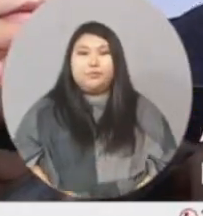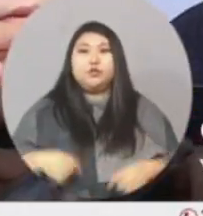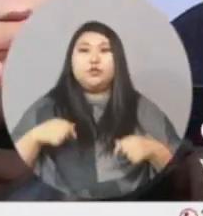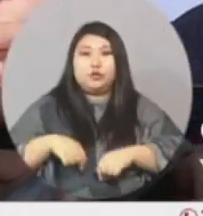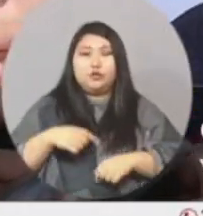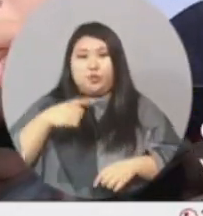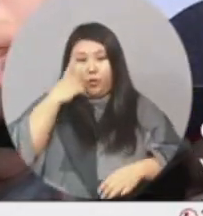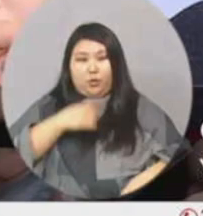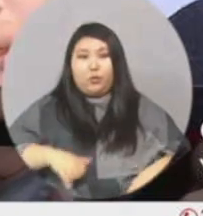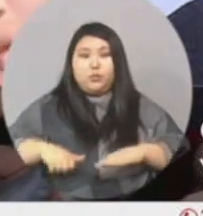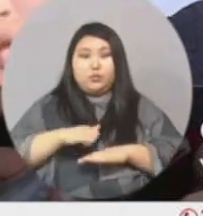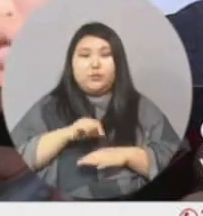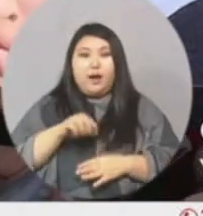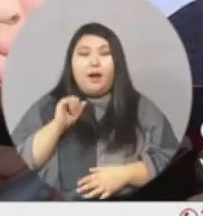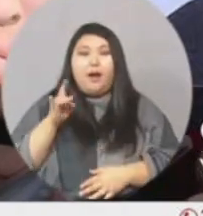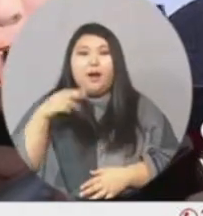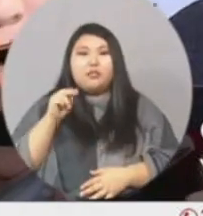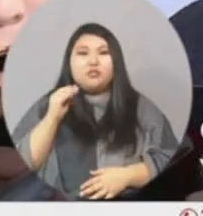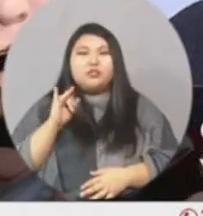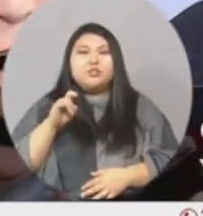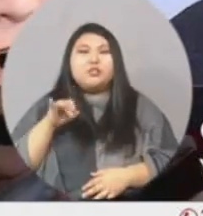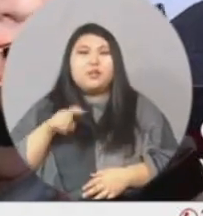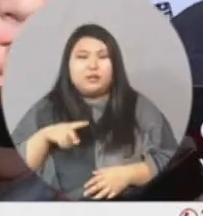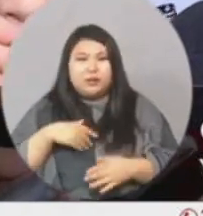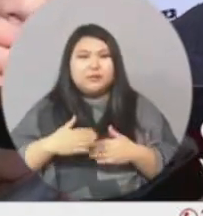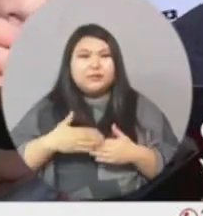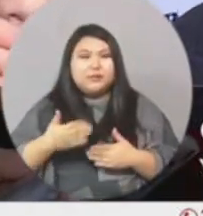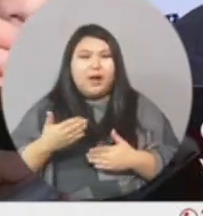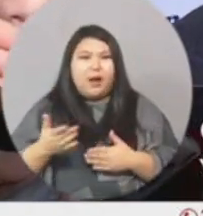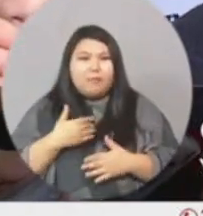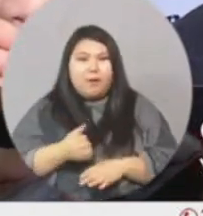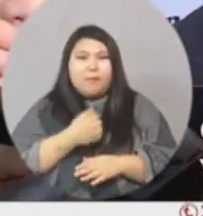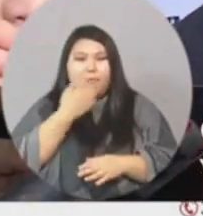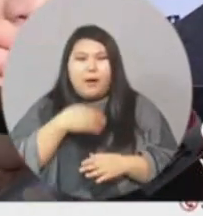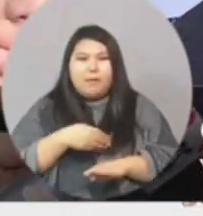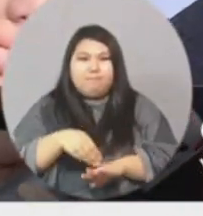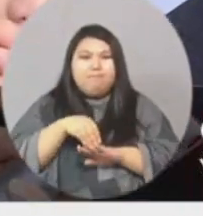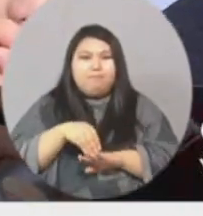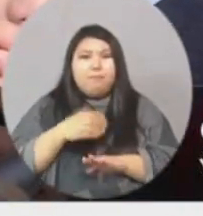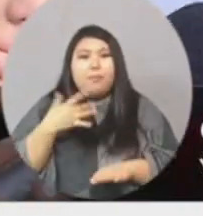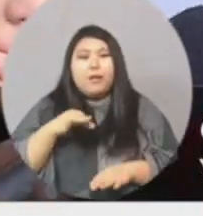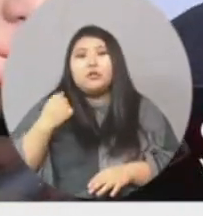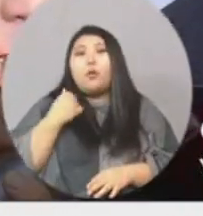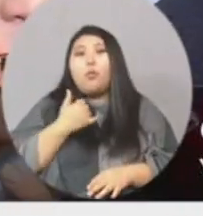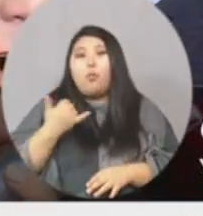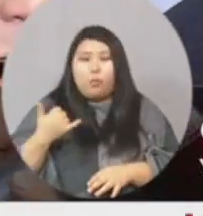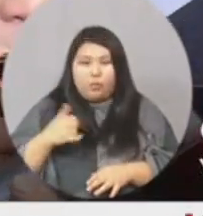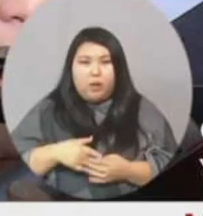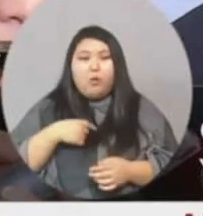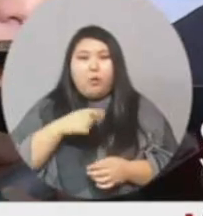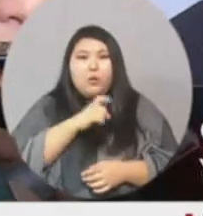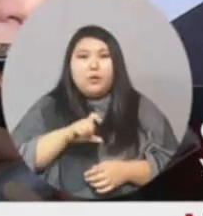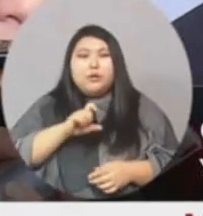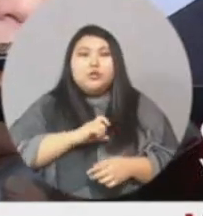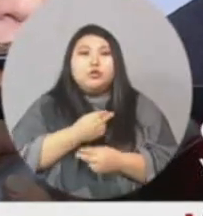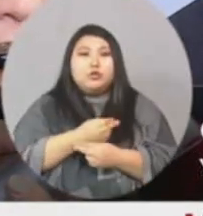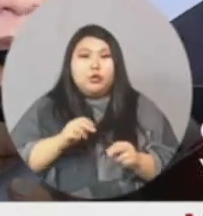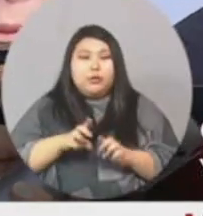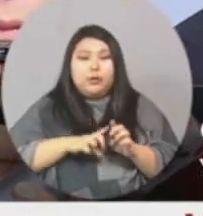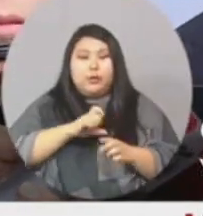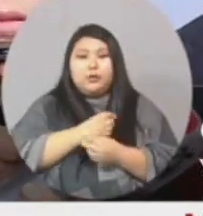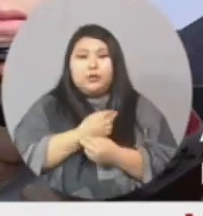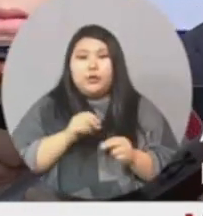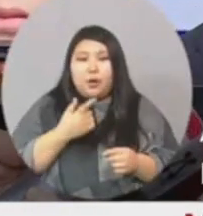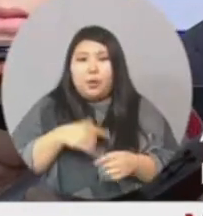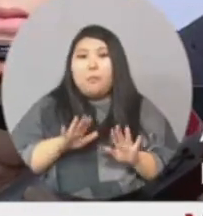Монгол улсад чинь ардчлал цаашдаа одоо баттай бэхтэй байж чадах уу? Хүмүүс энэ эрхчлөө, бизнесийн эрхчлөө эн чинь байх юм